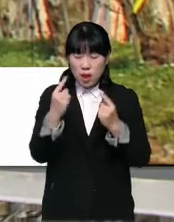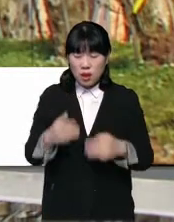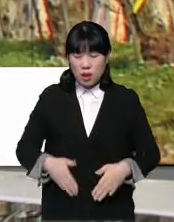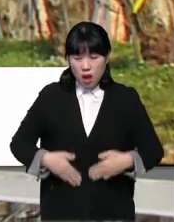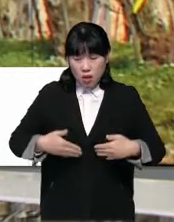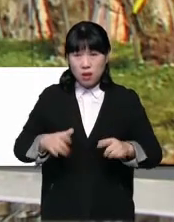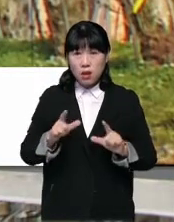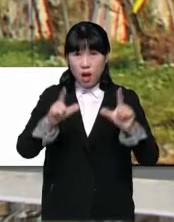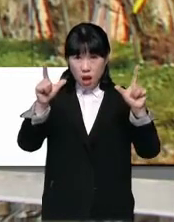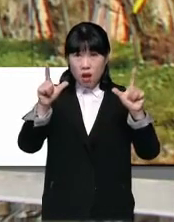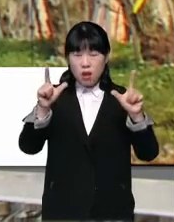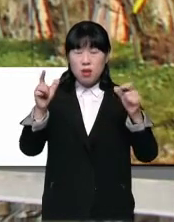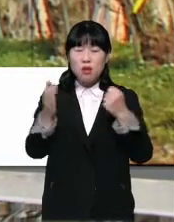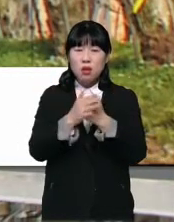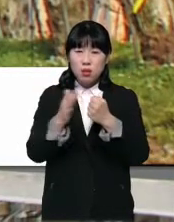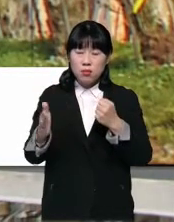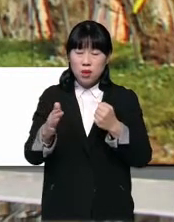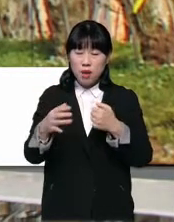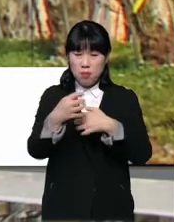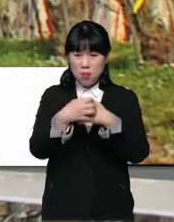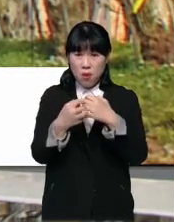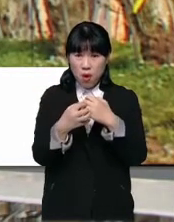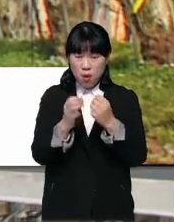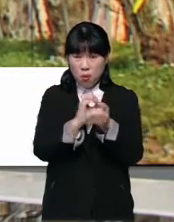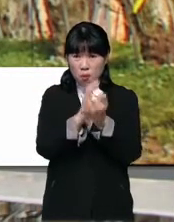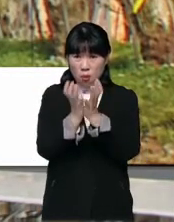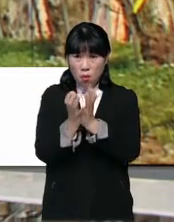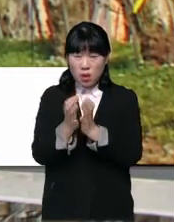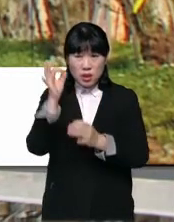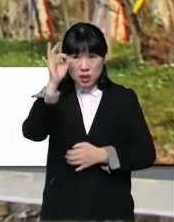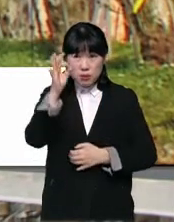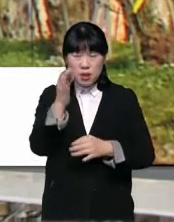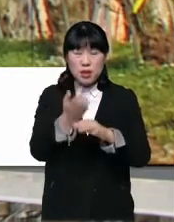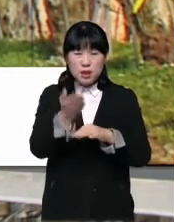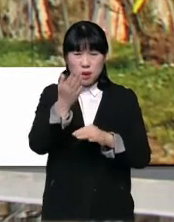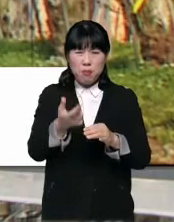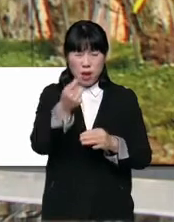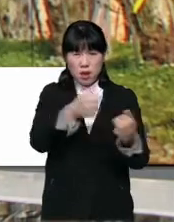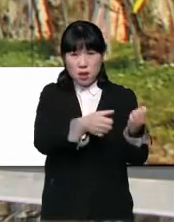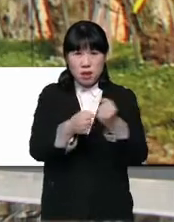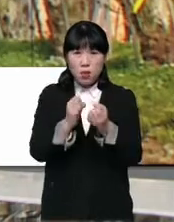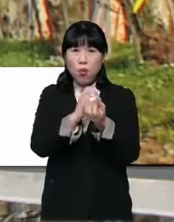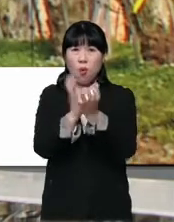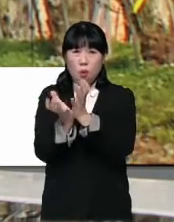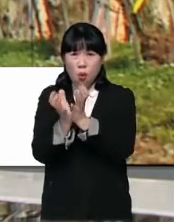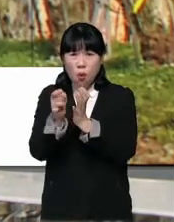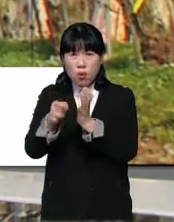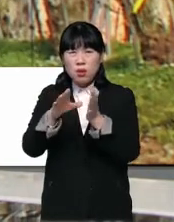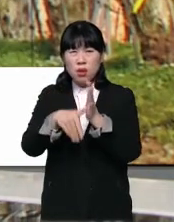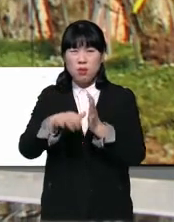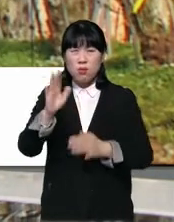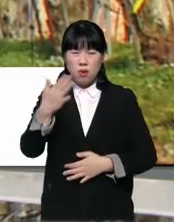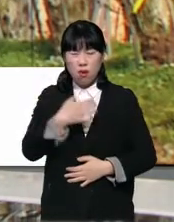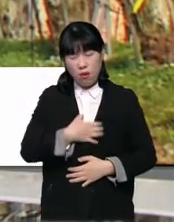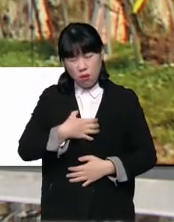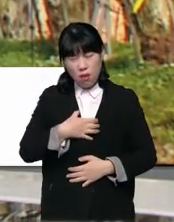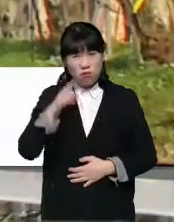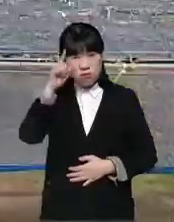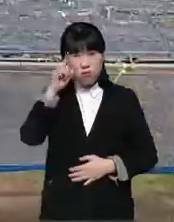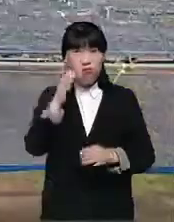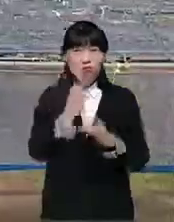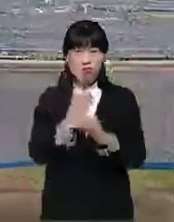배꽃이 열흘 이상 일찍 필 것으로 예상되면서 이 대책 마련에 고심하고 있습니다 임소영 기자입니다